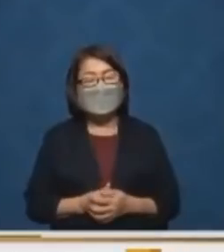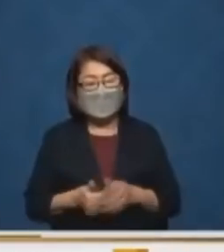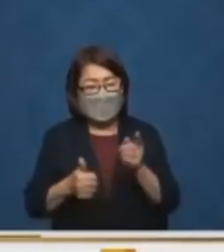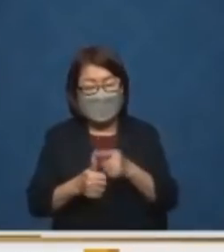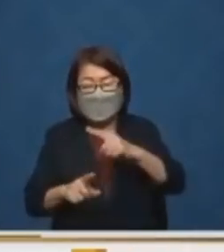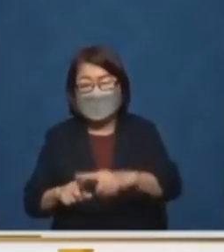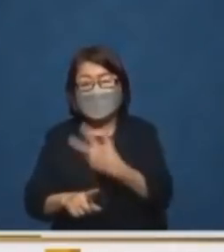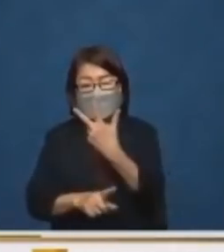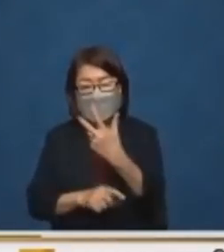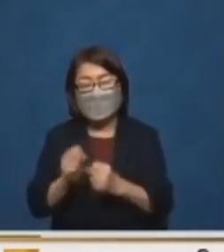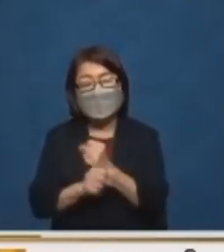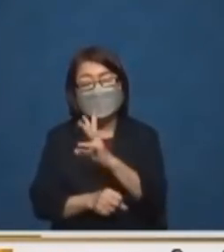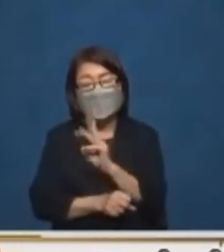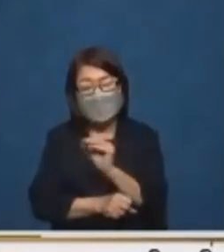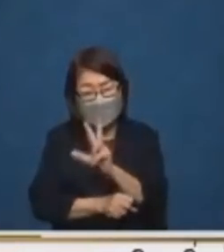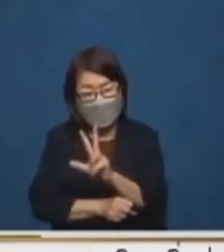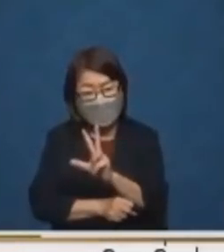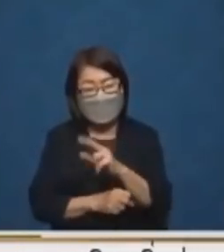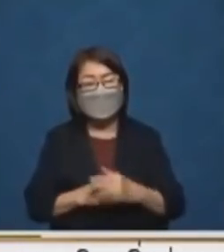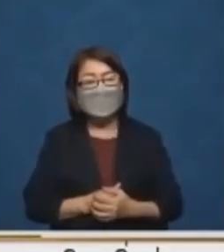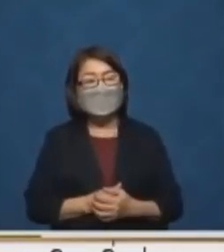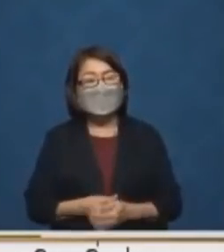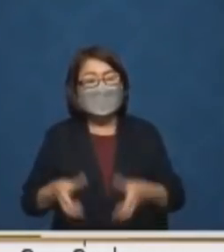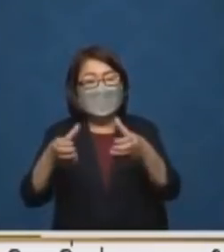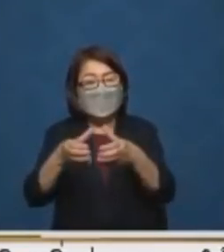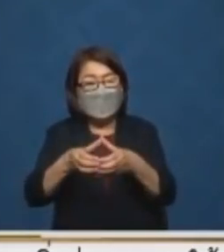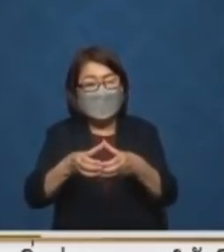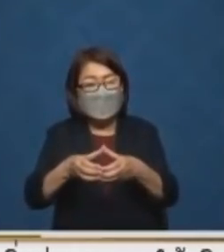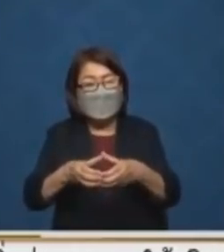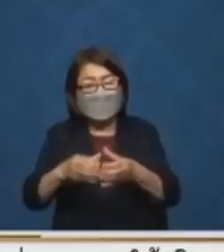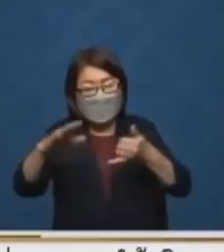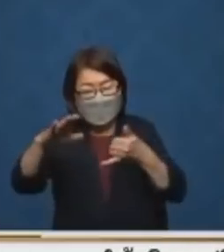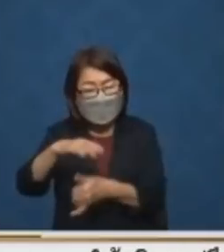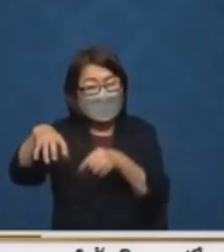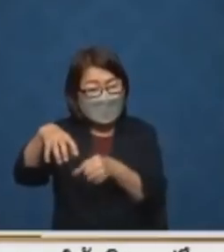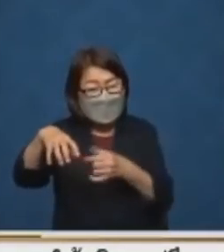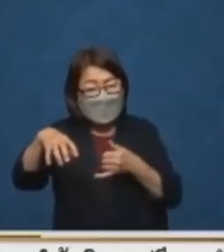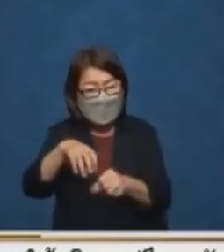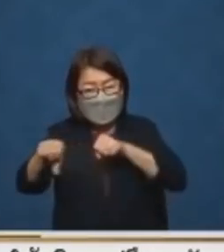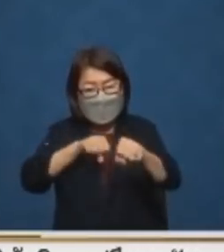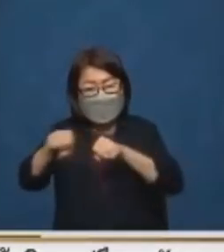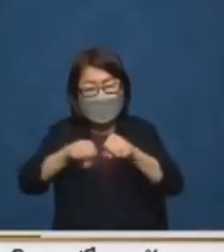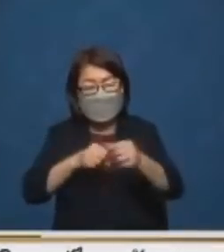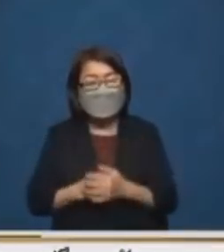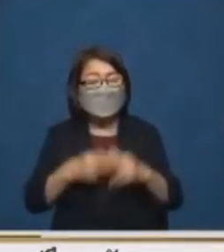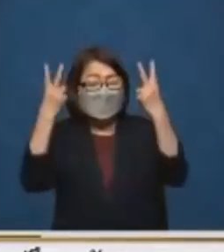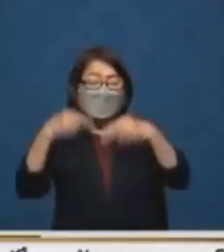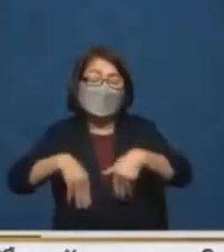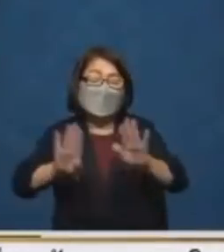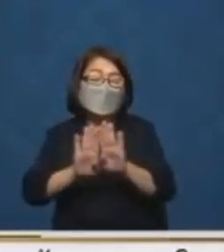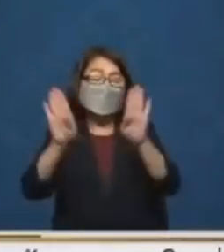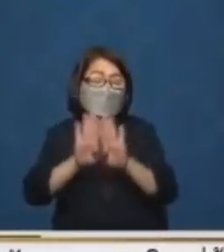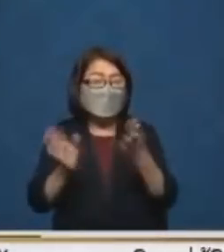คม 2,563คาสเตอรสนามมวยลุมพินีนายกปลอยป่ละเลยให้มี